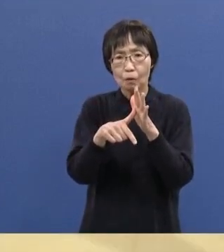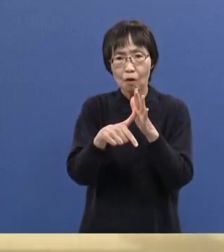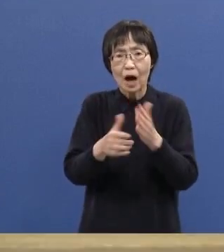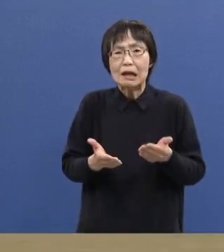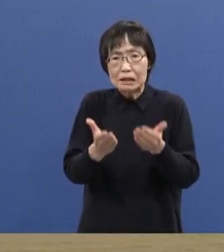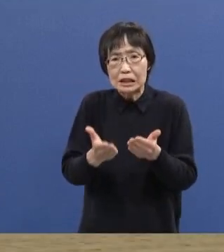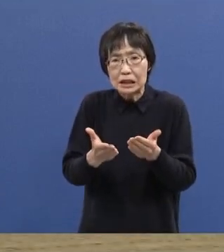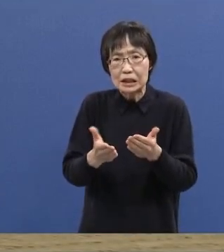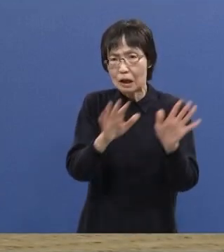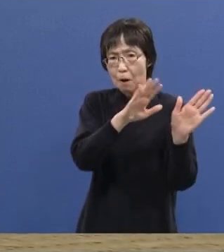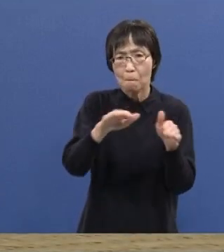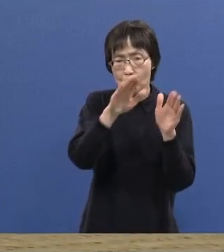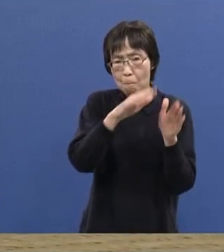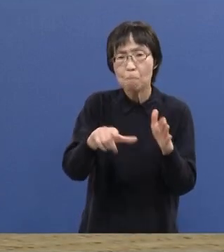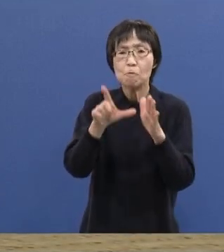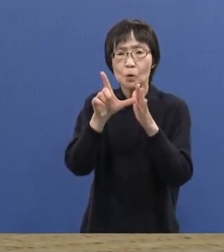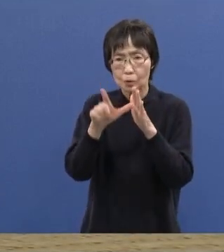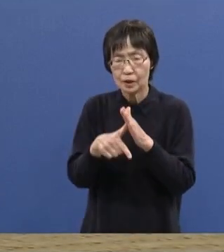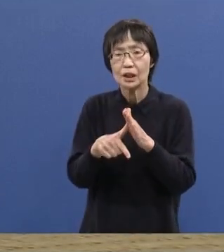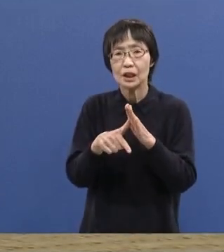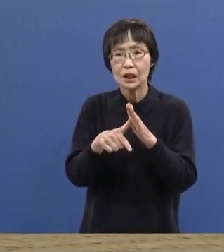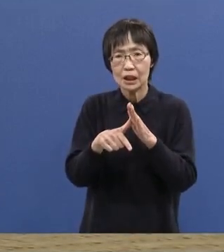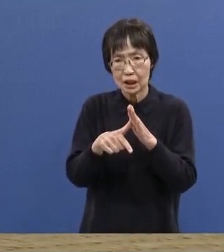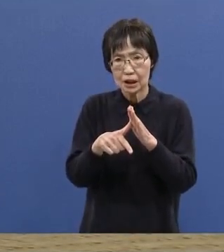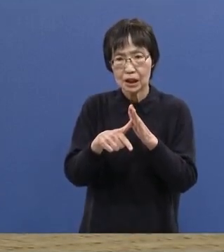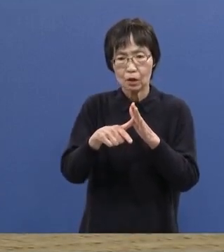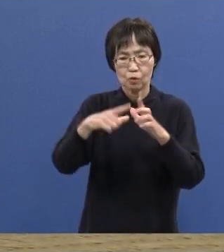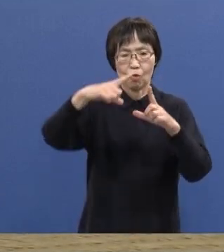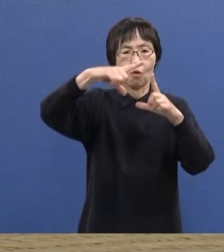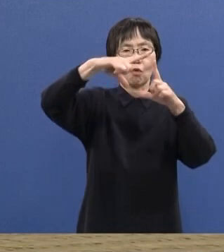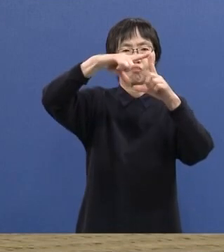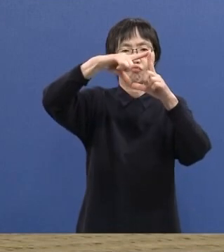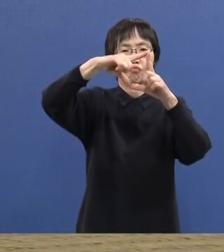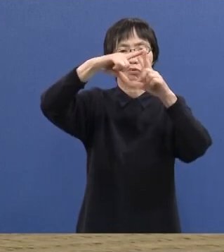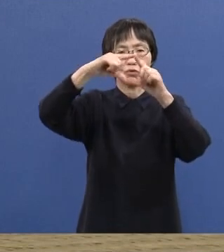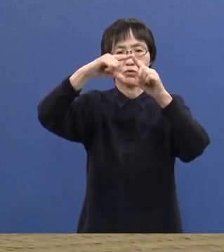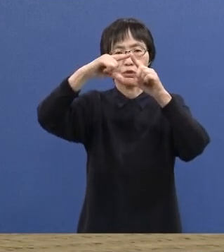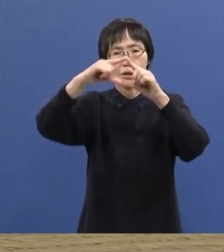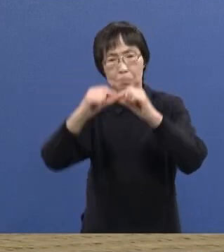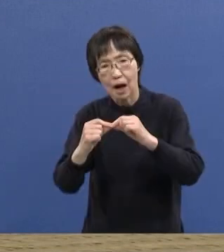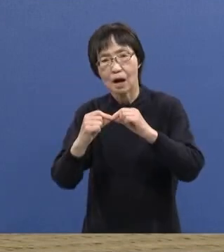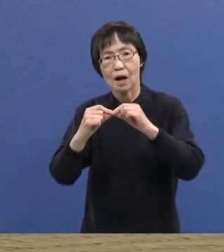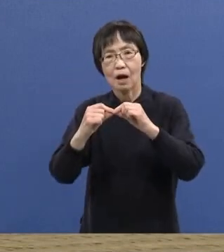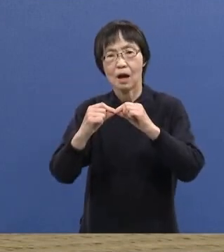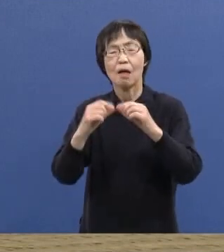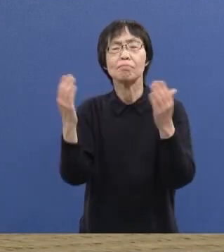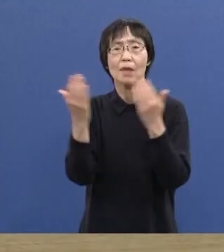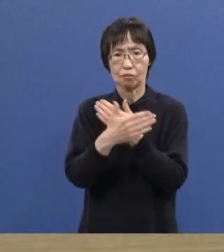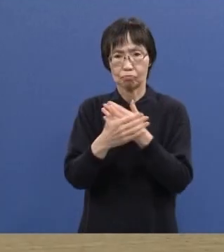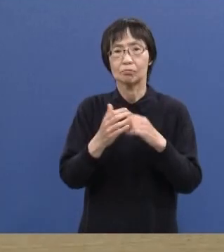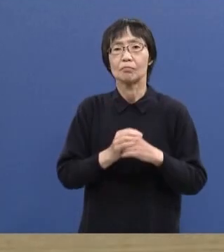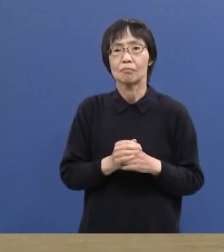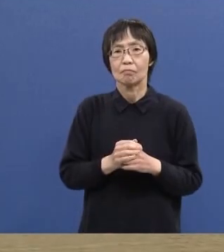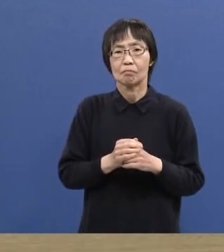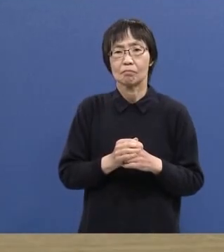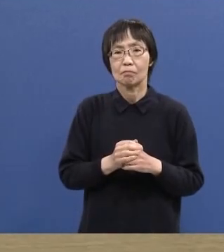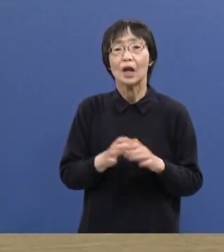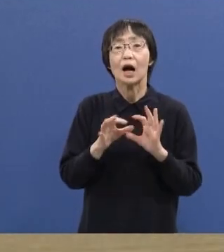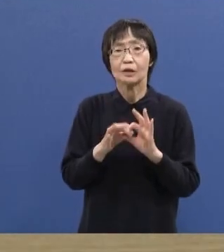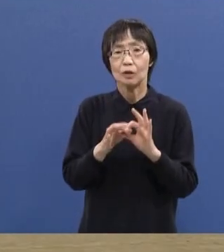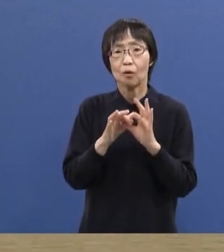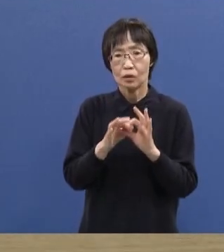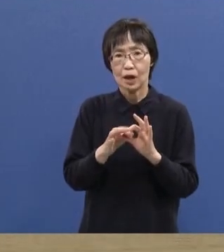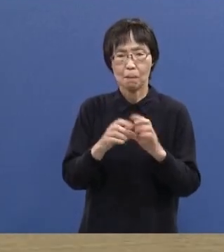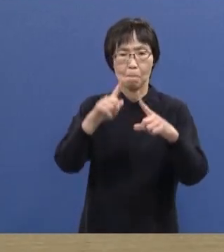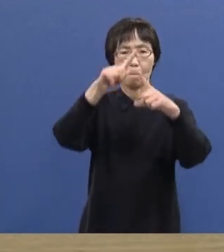平方向の力を受けたときに平行四辺形にひしゃげるように変形してしまいます。そこで対